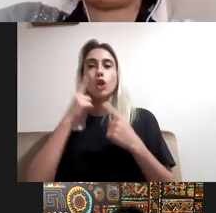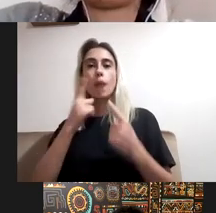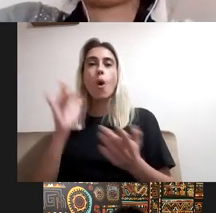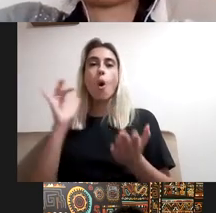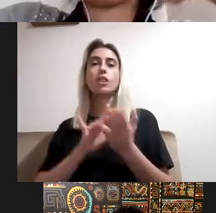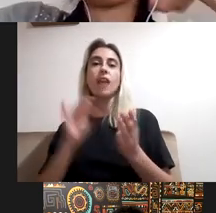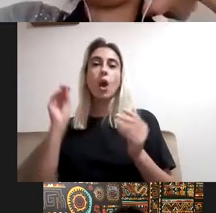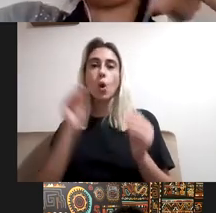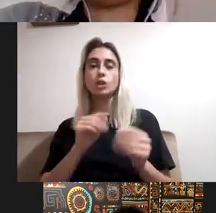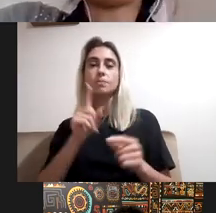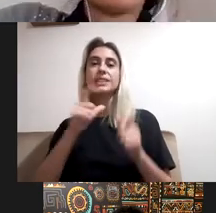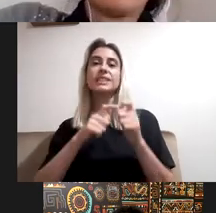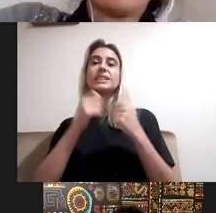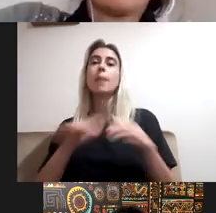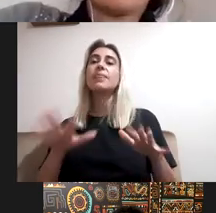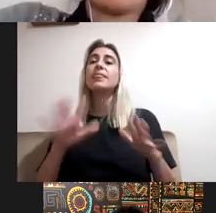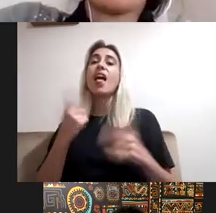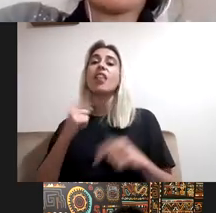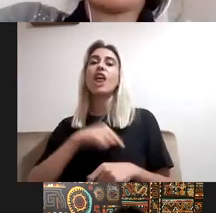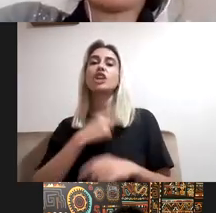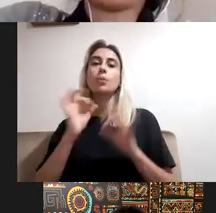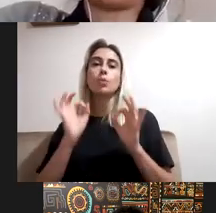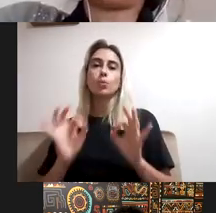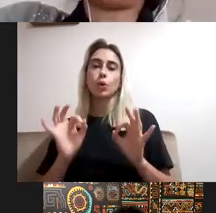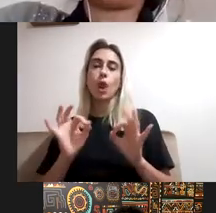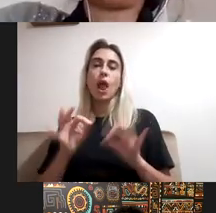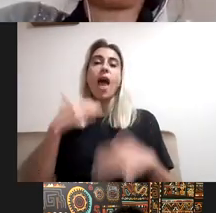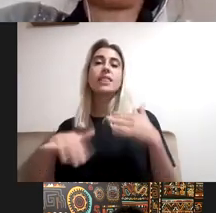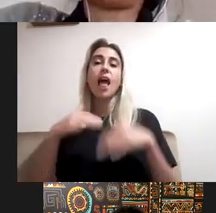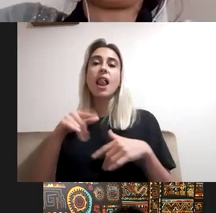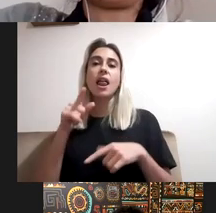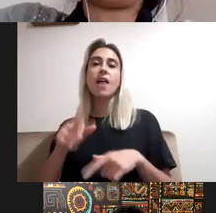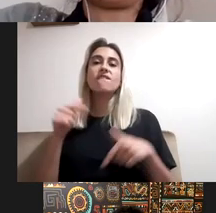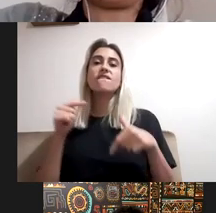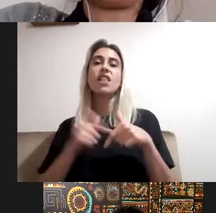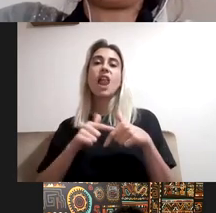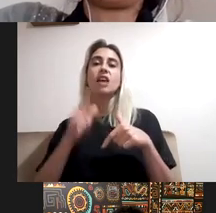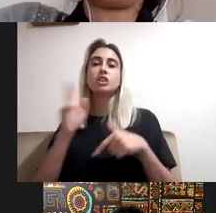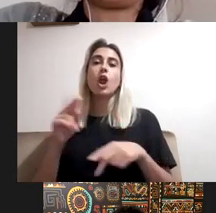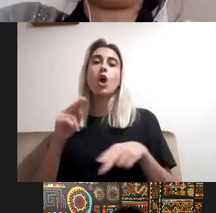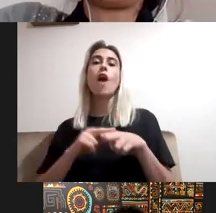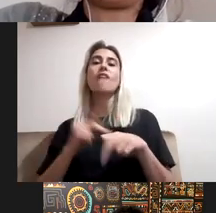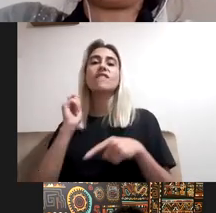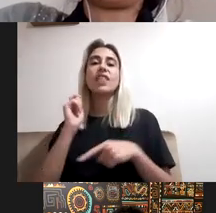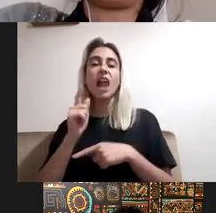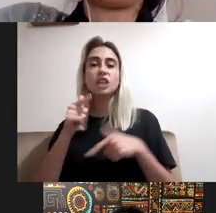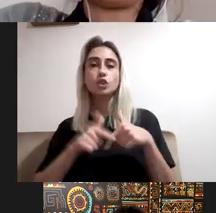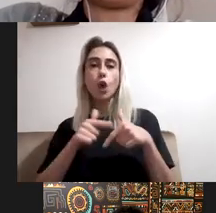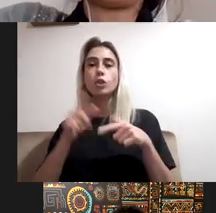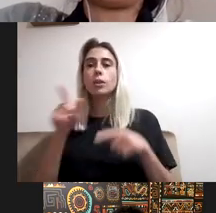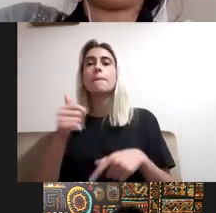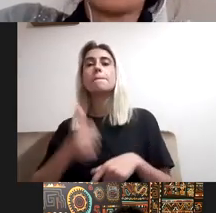bir sistem ne derece mümkün? Çünkü engellilik bazında da federasyonlar ve konfederasyonlar bazında